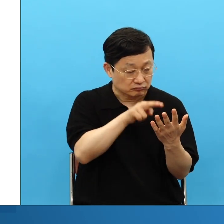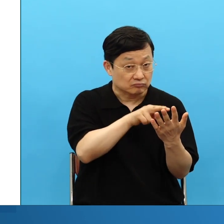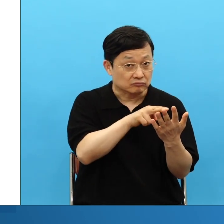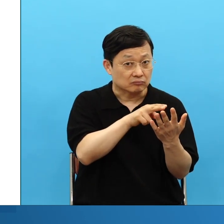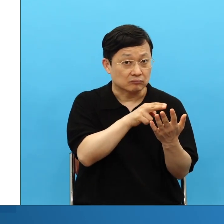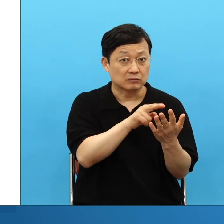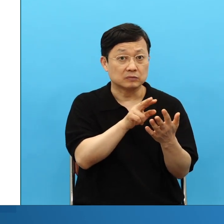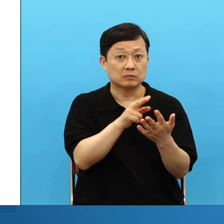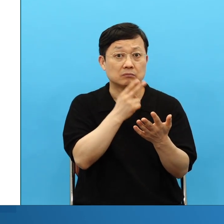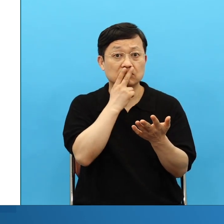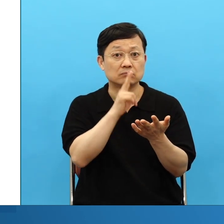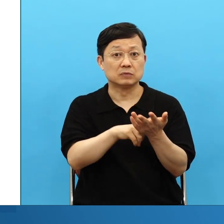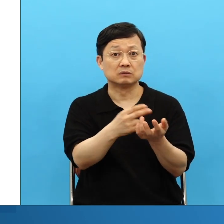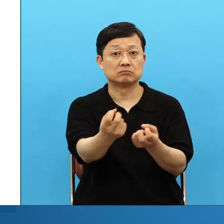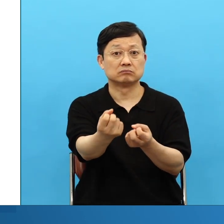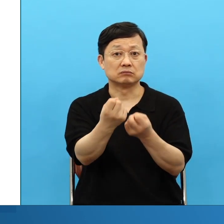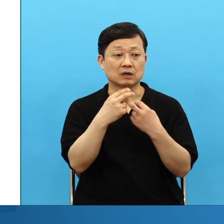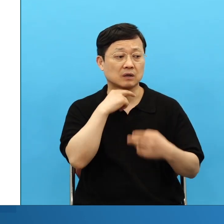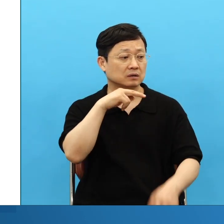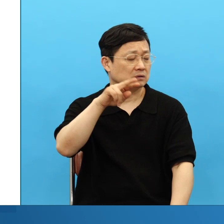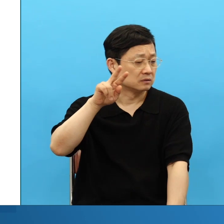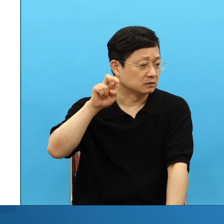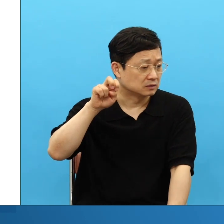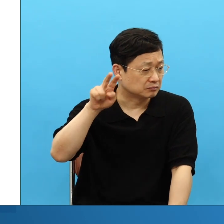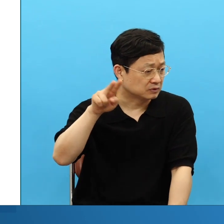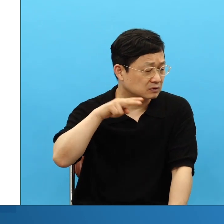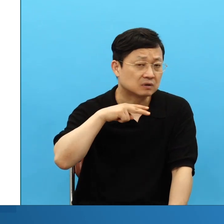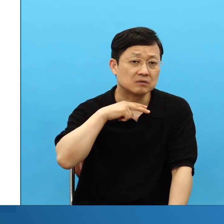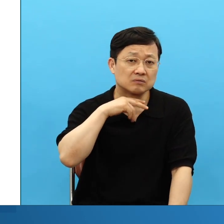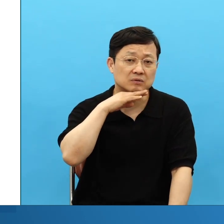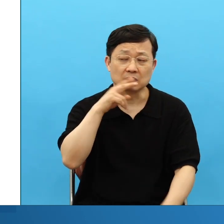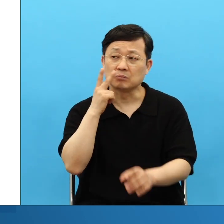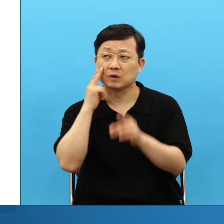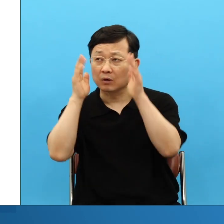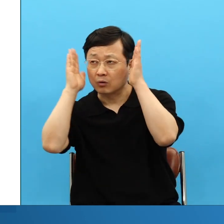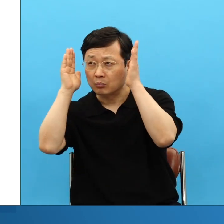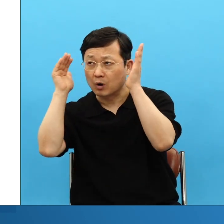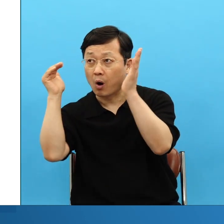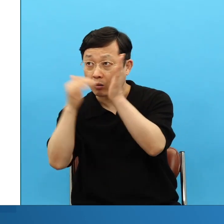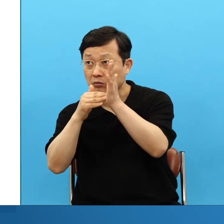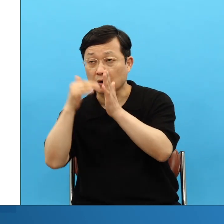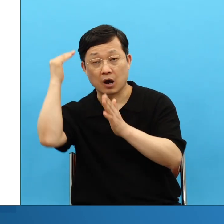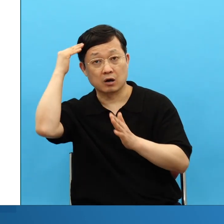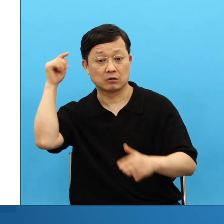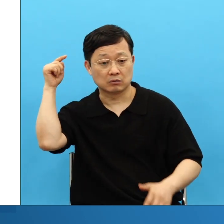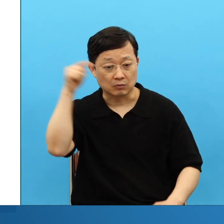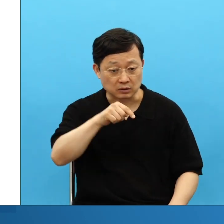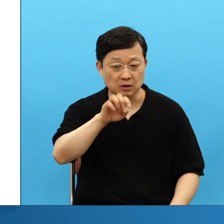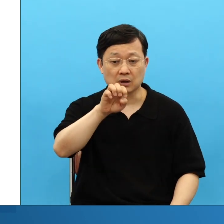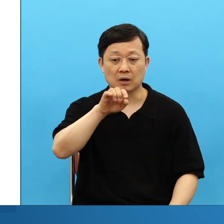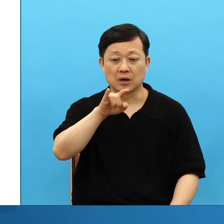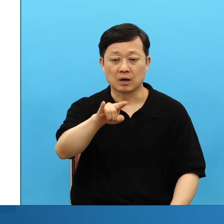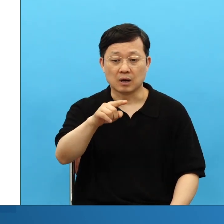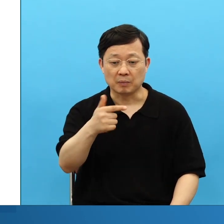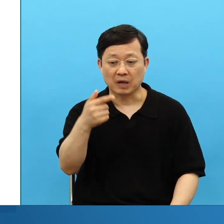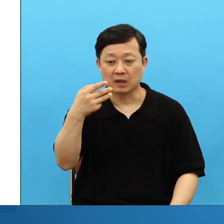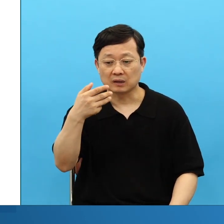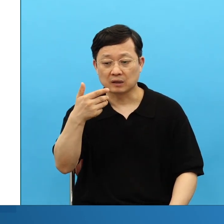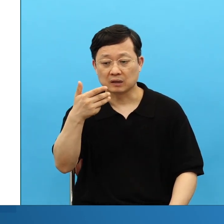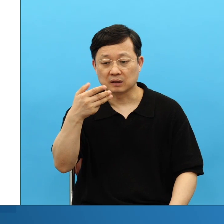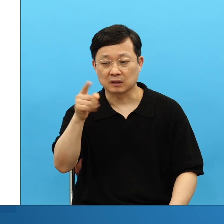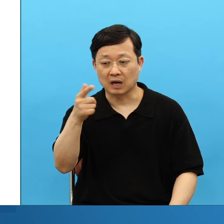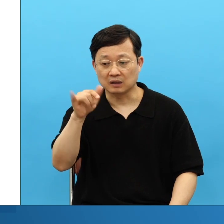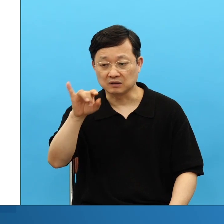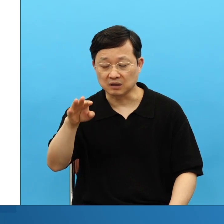지난주에 22세 여성, 미국에서 유학하고 온 친구가 펜터닐을 권해서